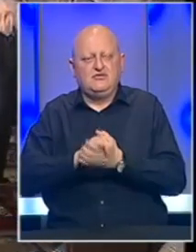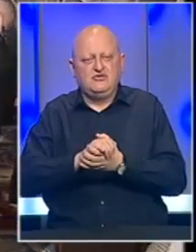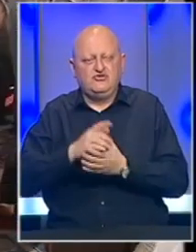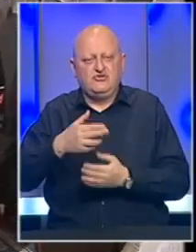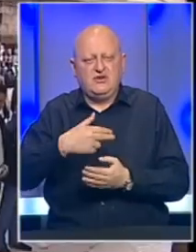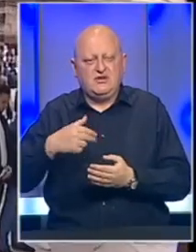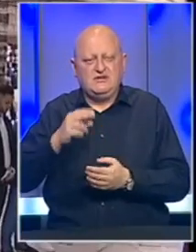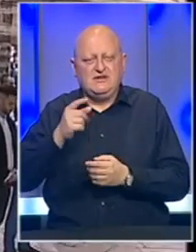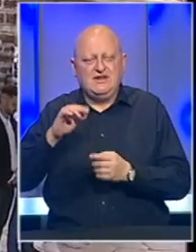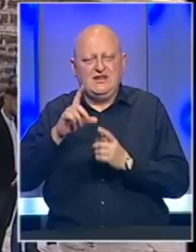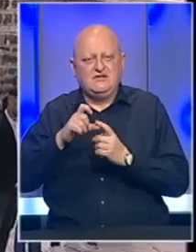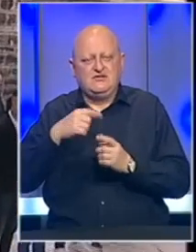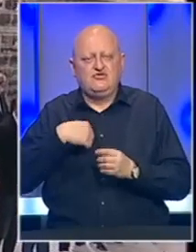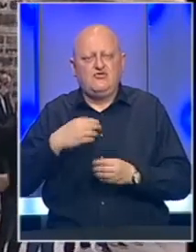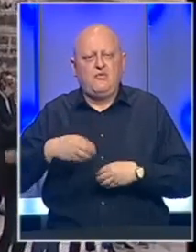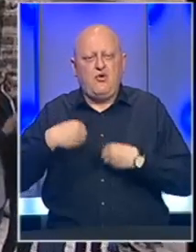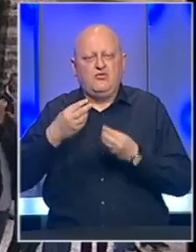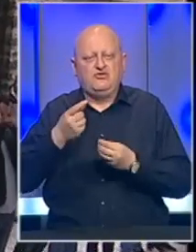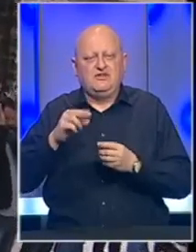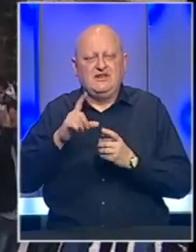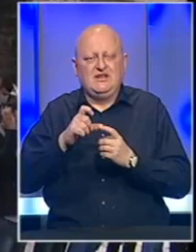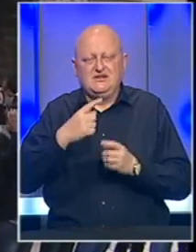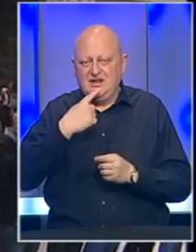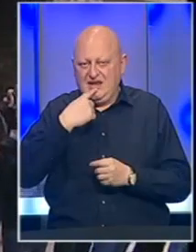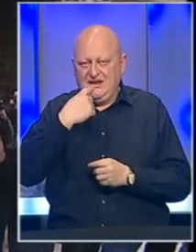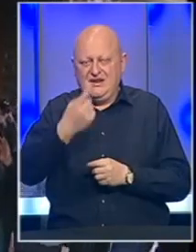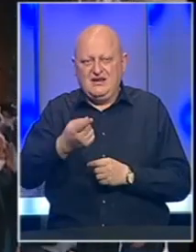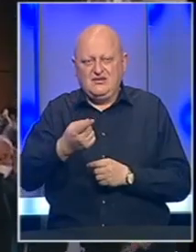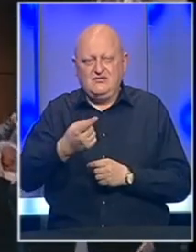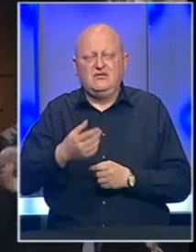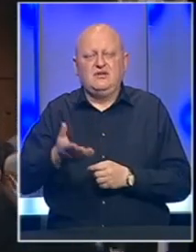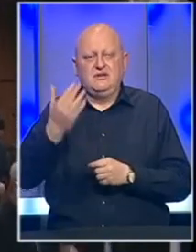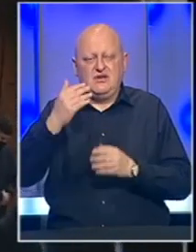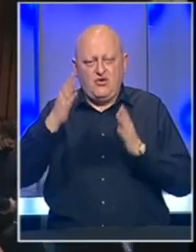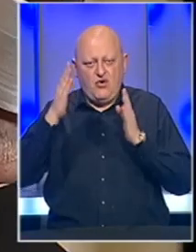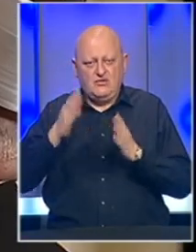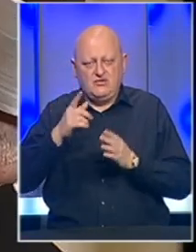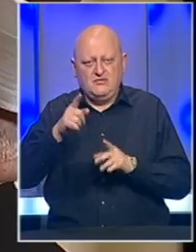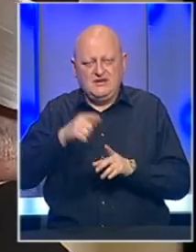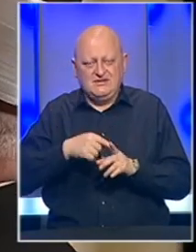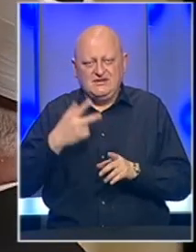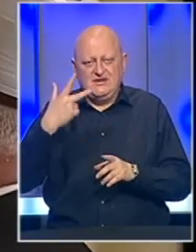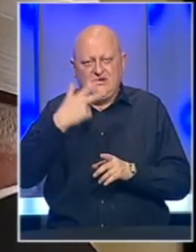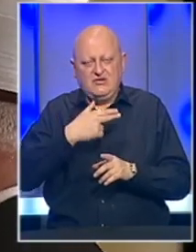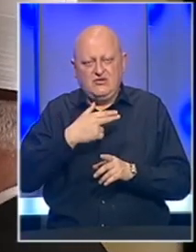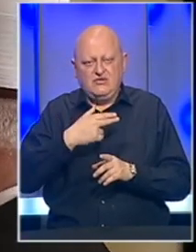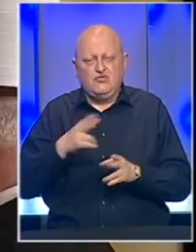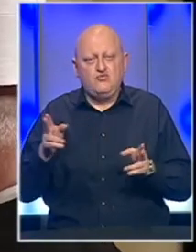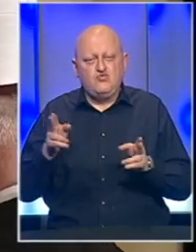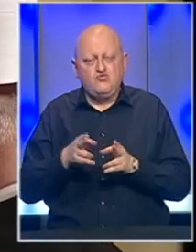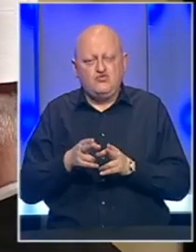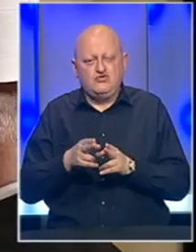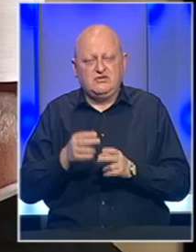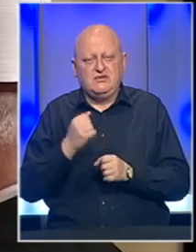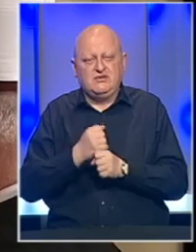kancelarije reisul uleme. U svom obraćanju reis Kavazović je naglasio da iako su vjernici tokom mjeseca Ramazana bili uskraćeni